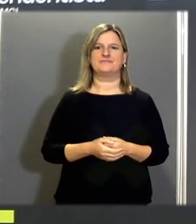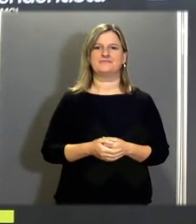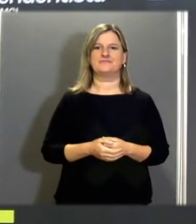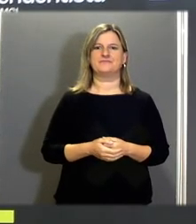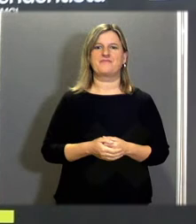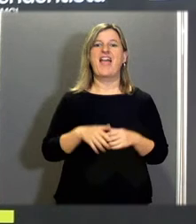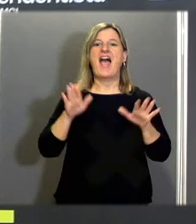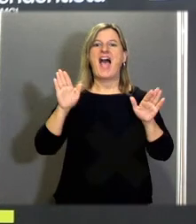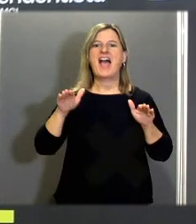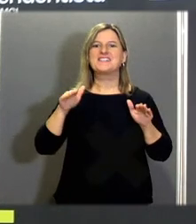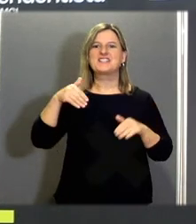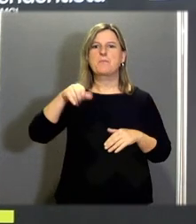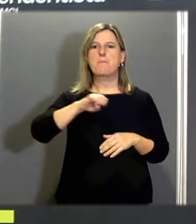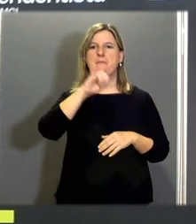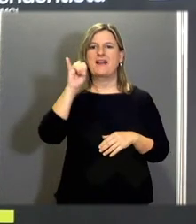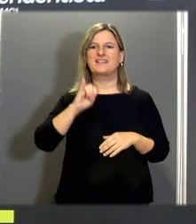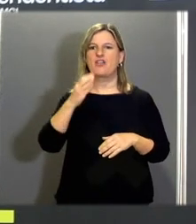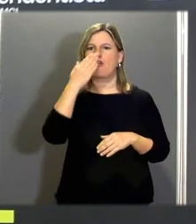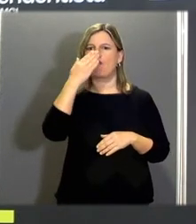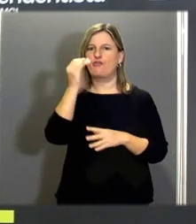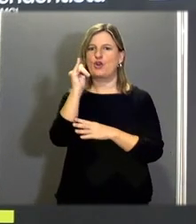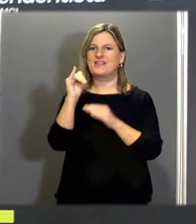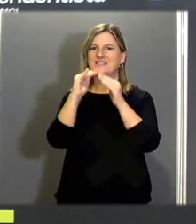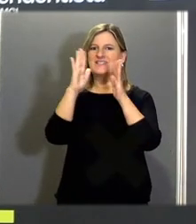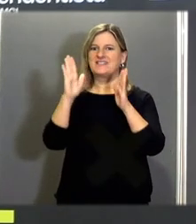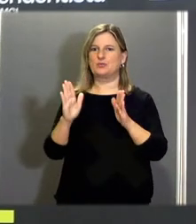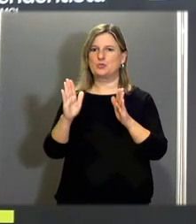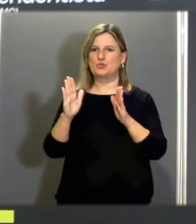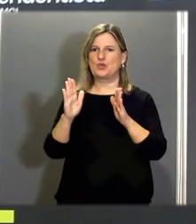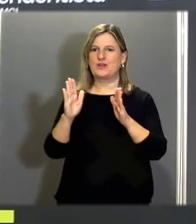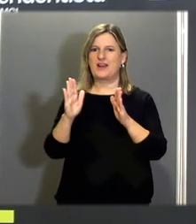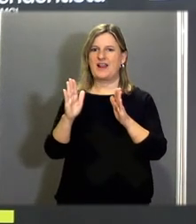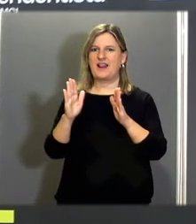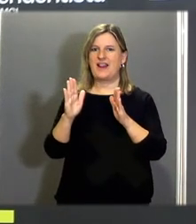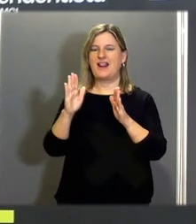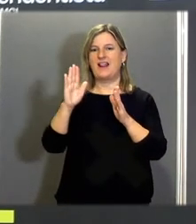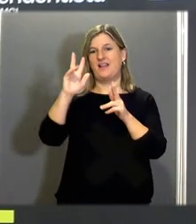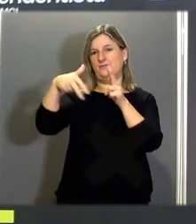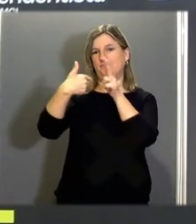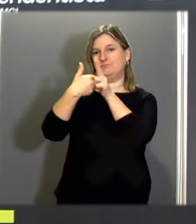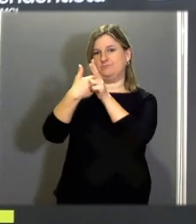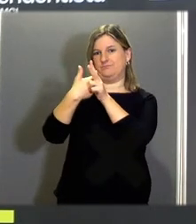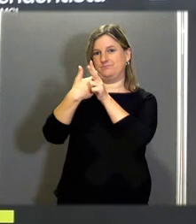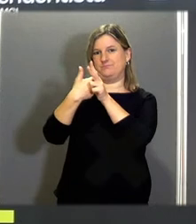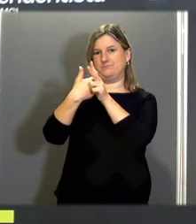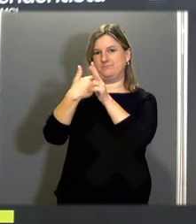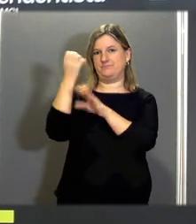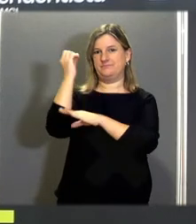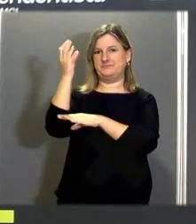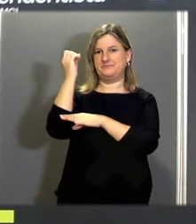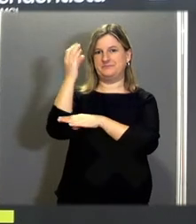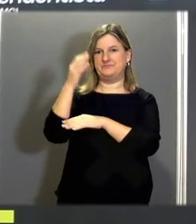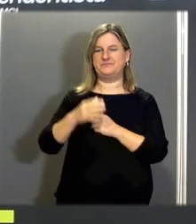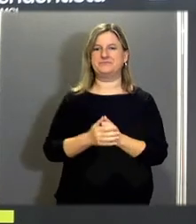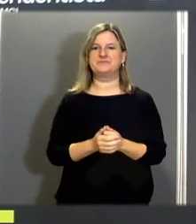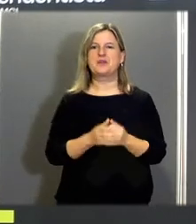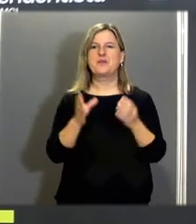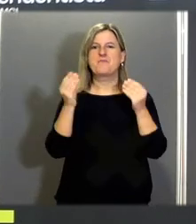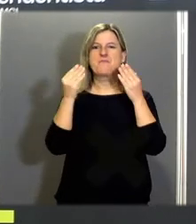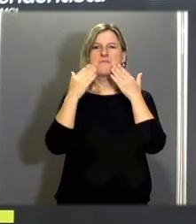L'Àngels Martínez, des del Front Institucional, que entrarà telemàticament. Doncs, moltes